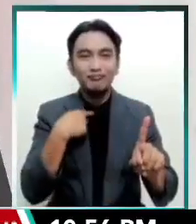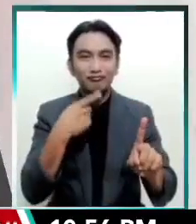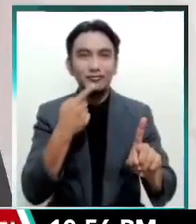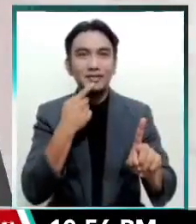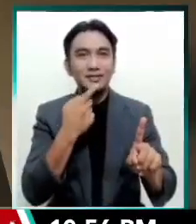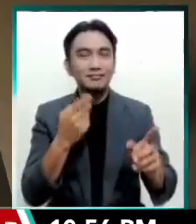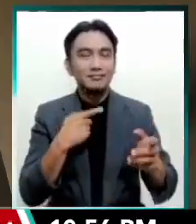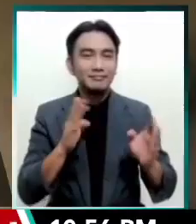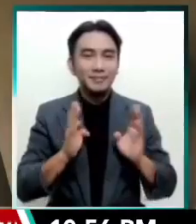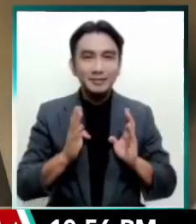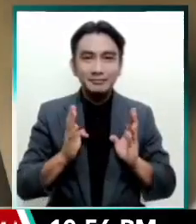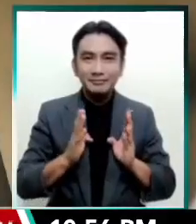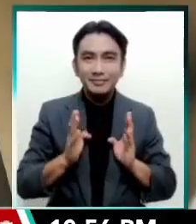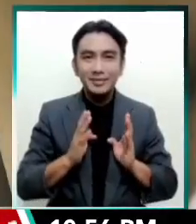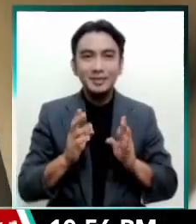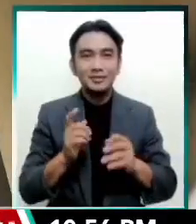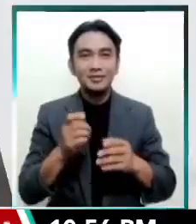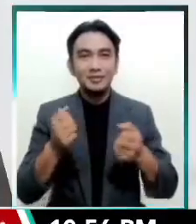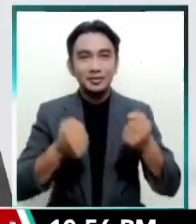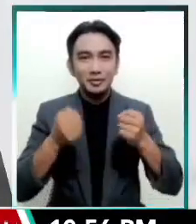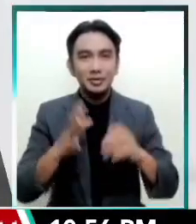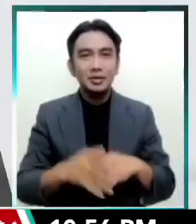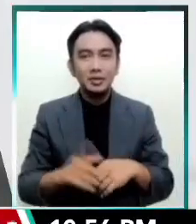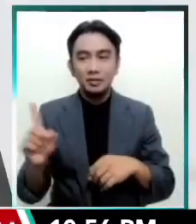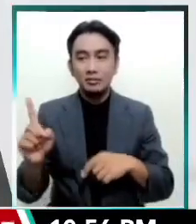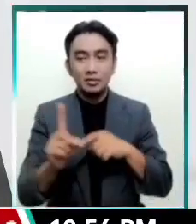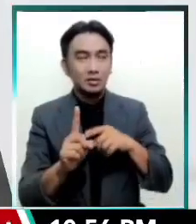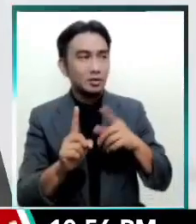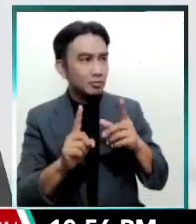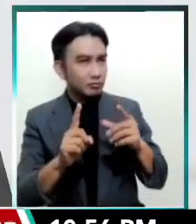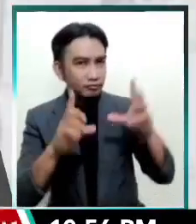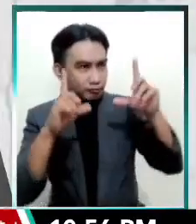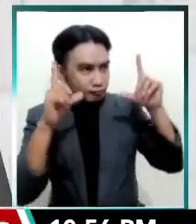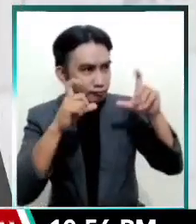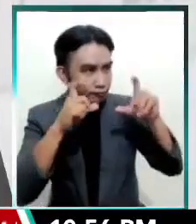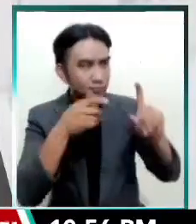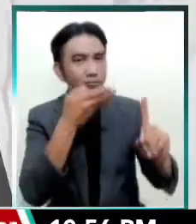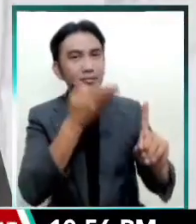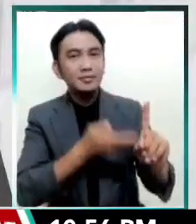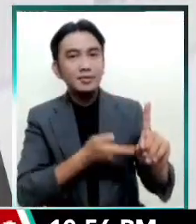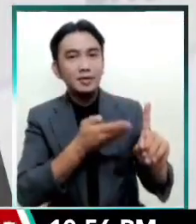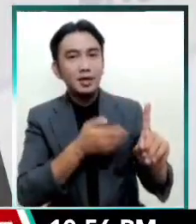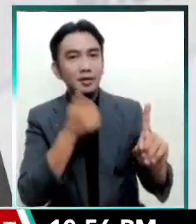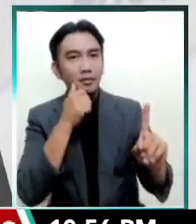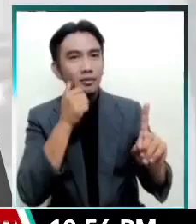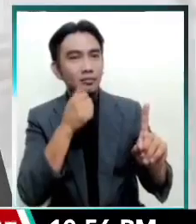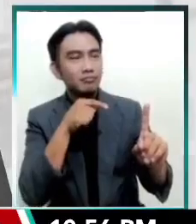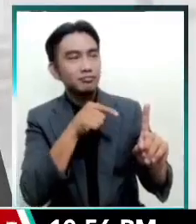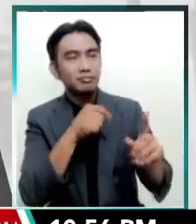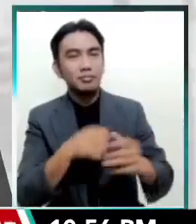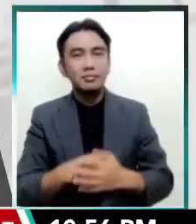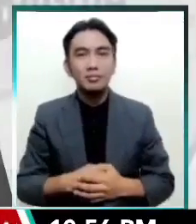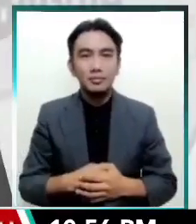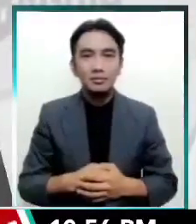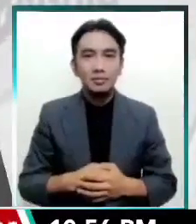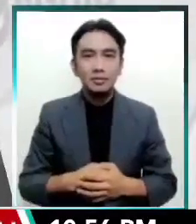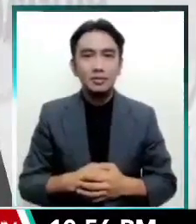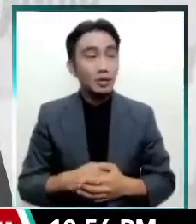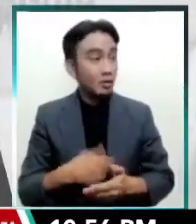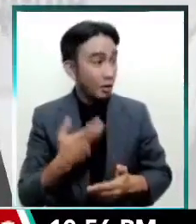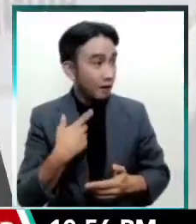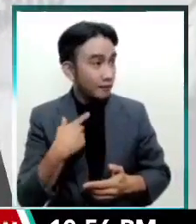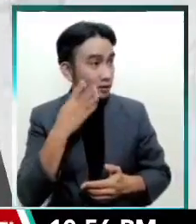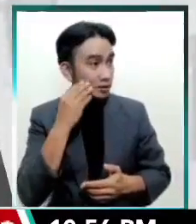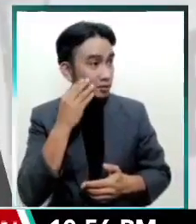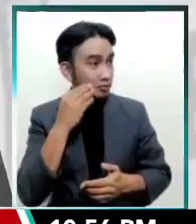ng photographer na si Carl, agad niyang pinitikan ng mga larawan si Nanay. Ate, may experience na ba yan sa pag-model? Bakit? Mukhang modelo